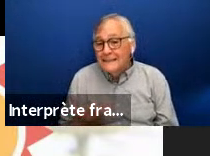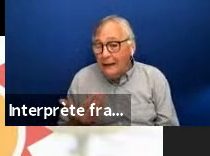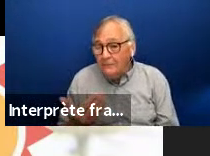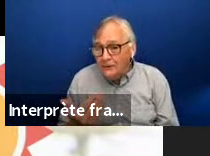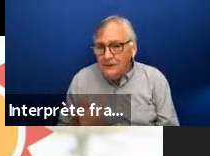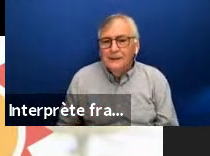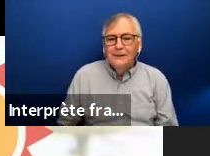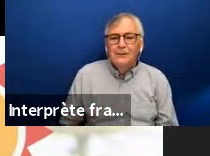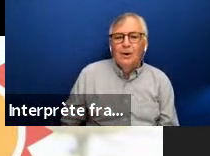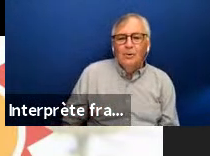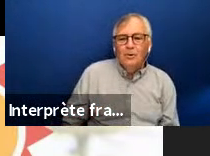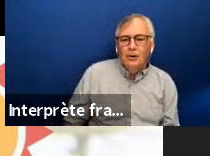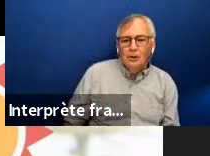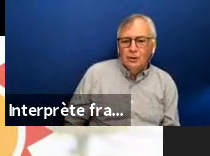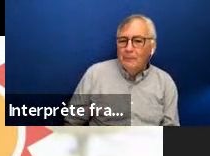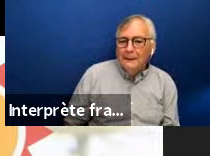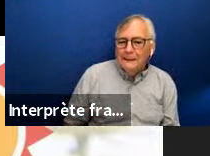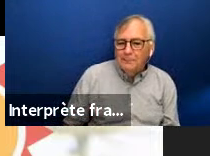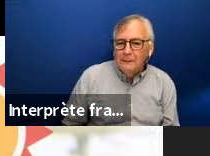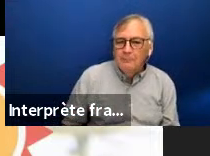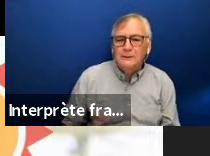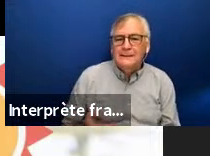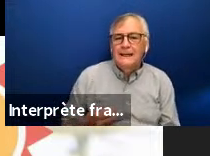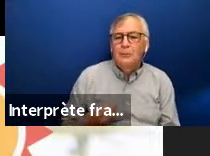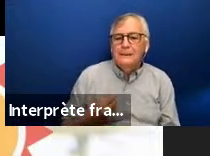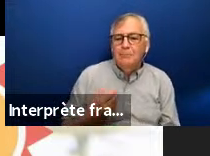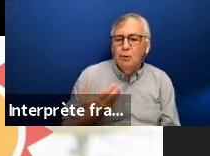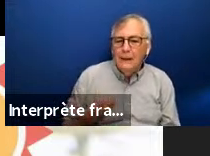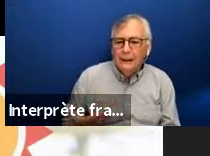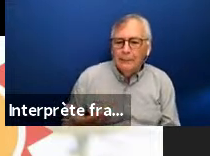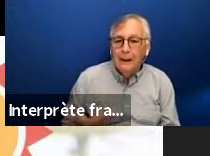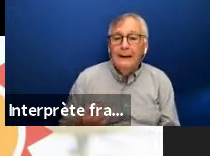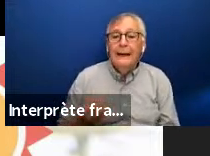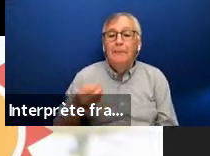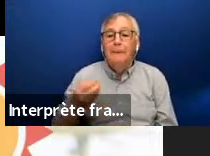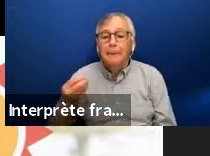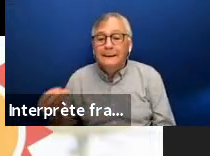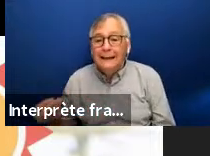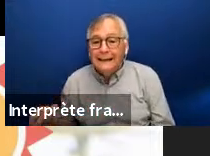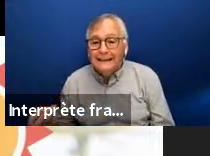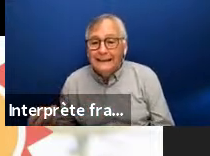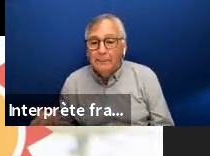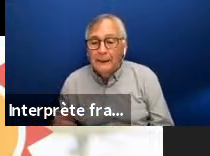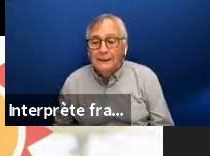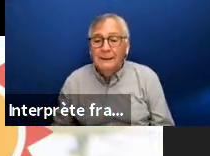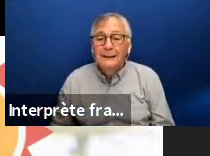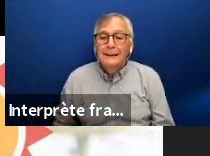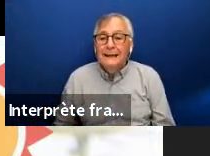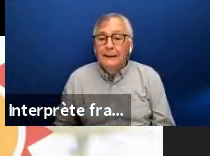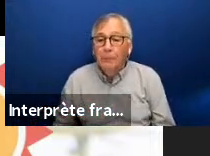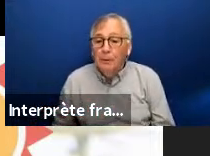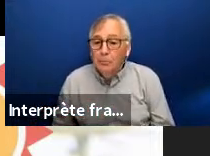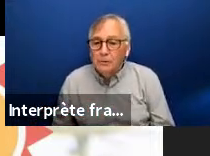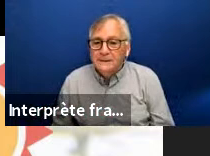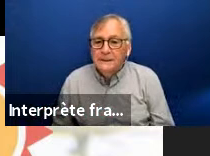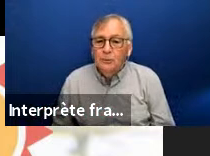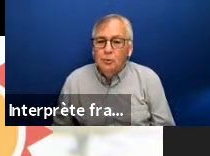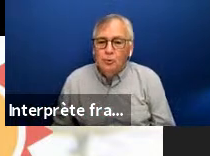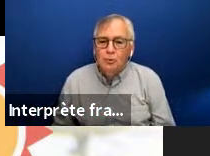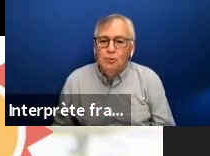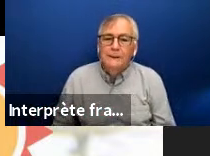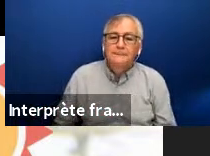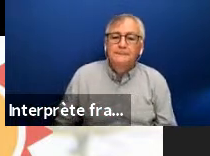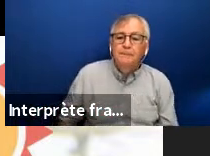à distance. Donc, je vais m'adapter pour signer aussi plus lentement et permettre à l'interprète, qui est Paul